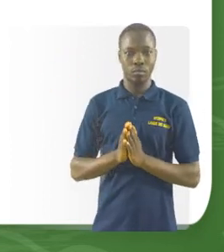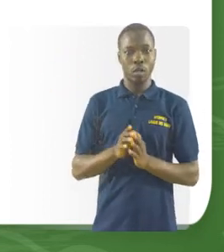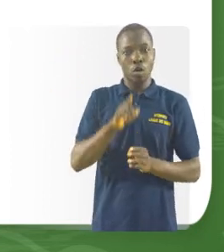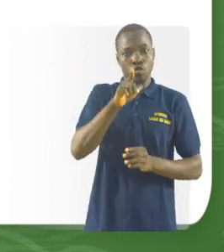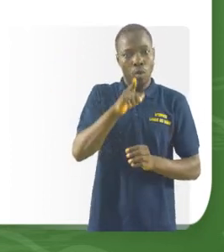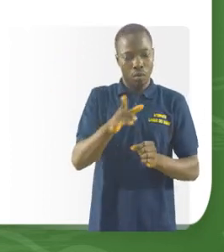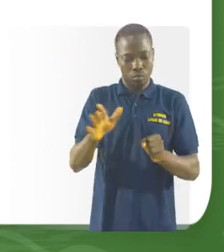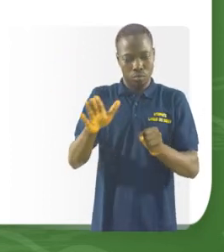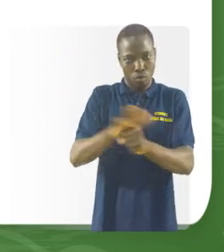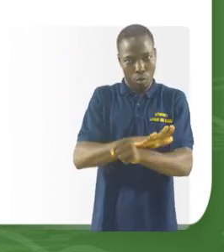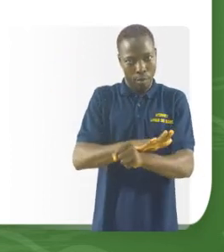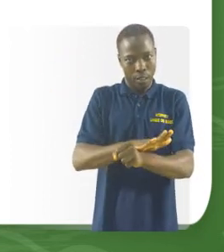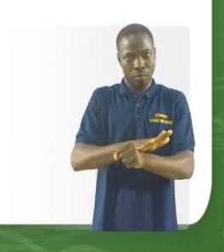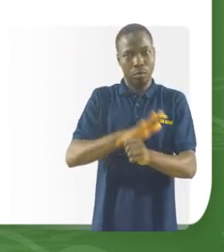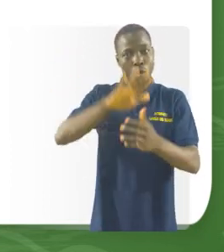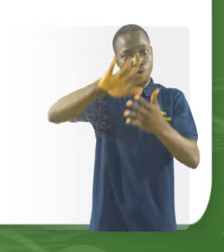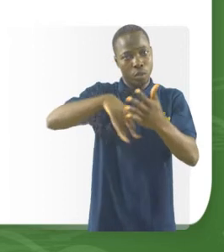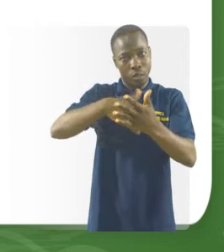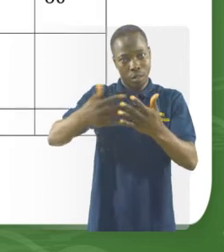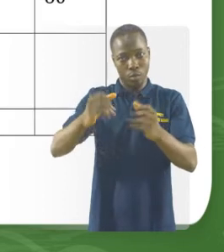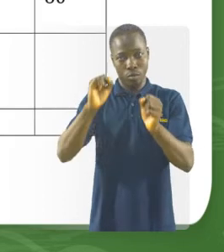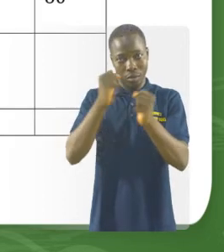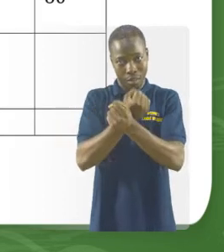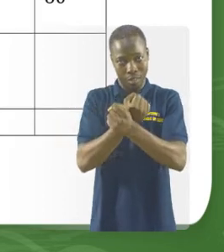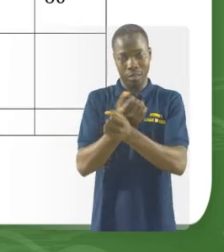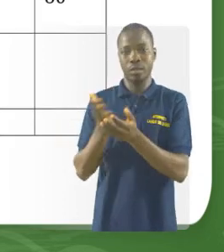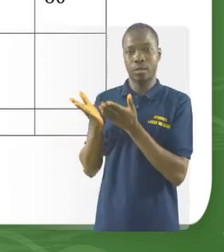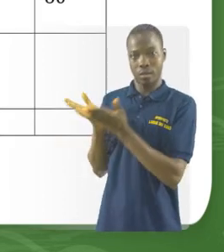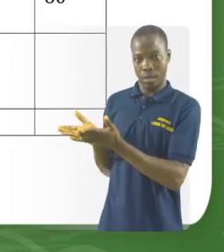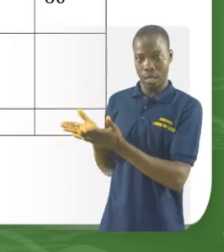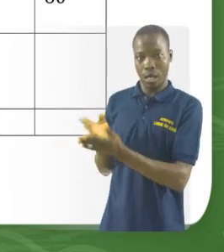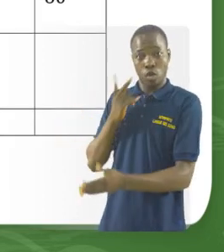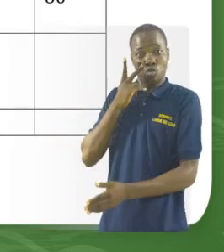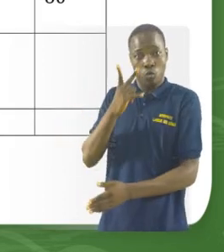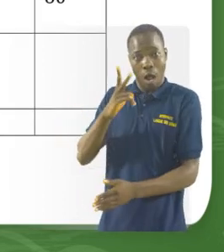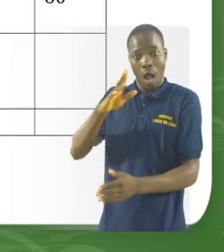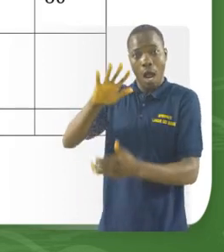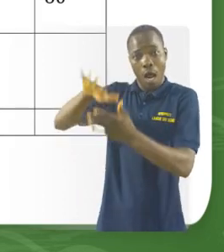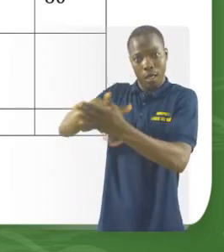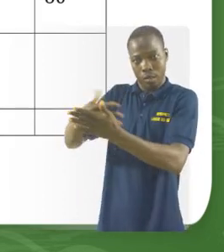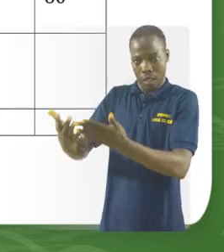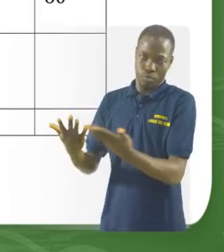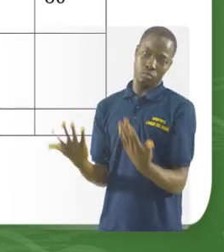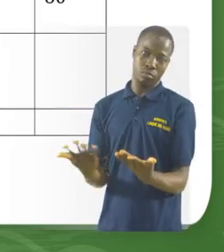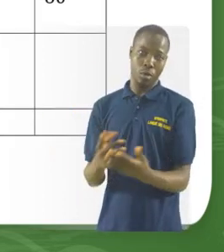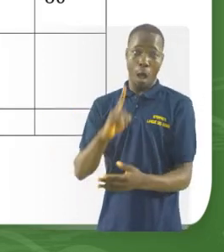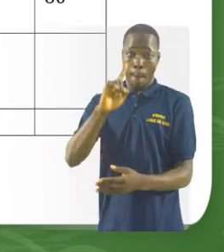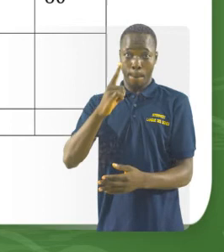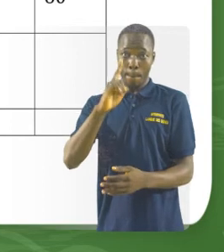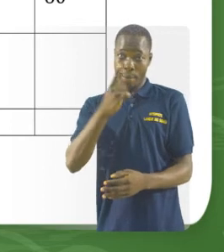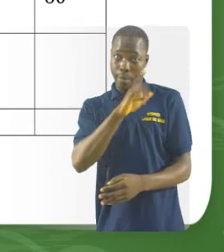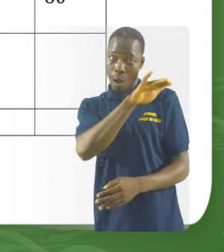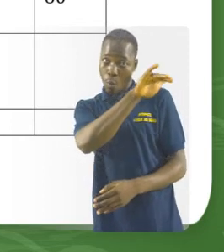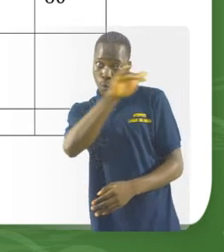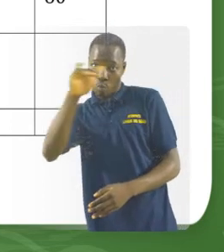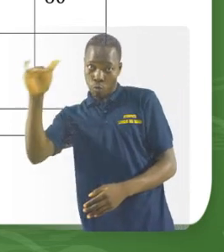Complète le tableau statistique ci-dessous. Donc, nous avons le tableau. La première ligne, ça